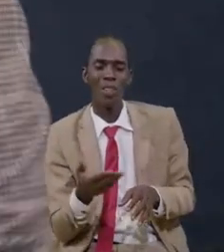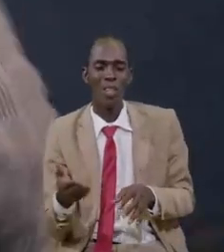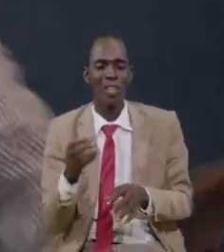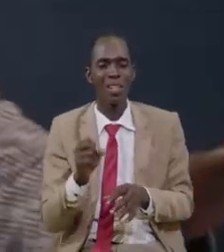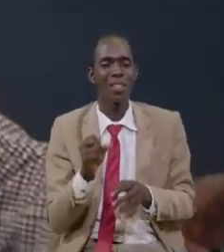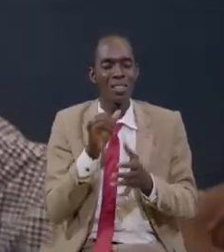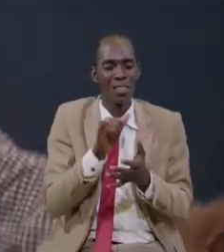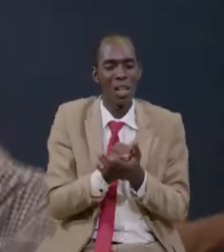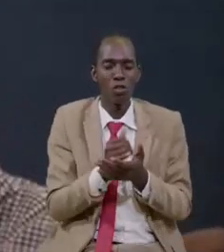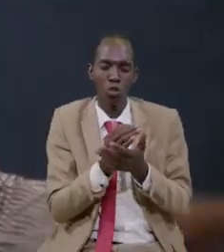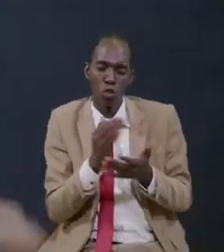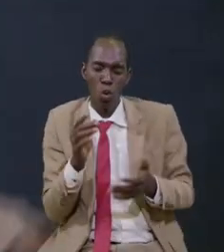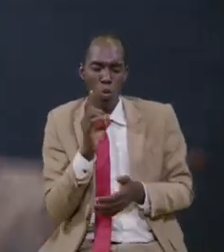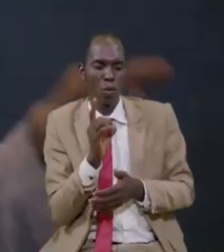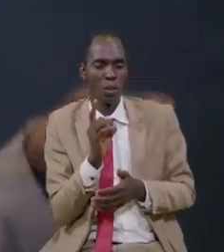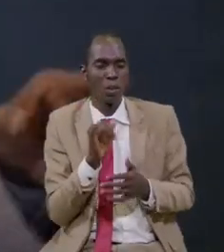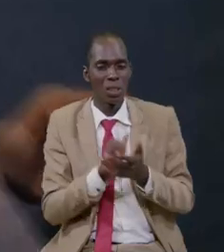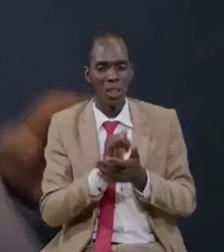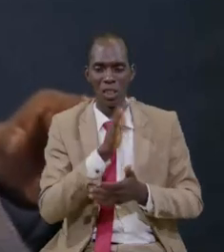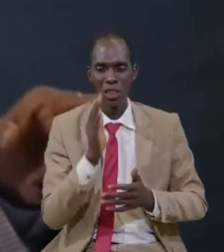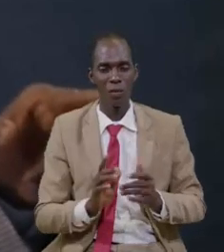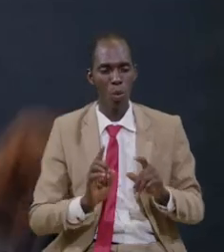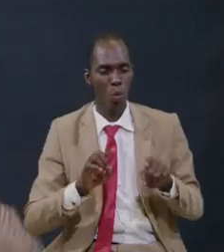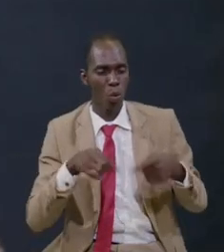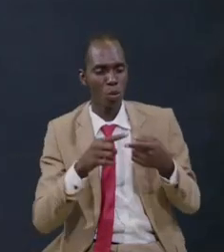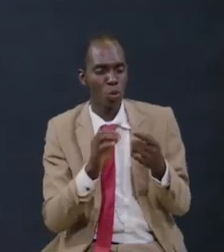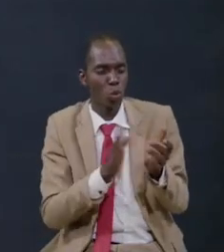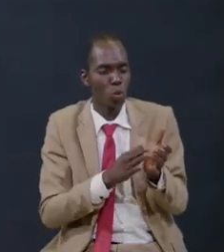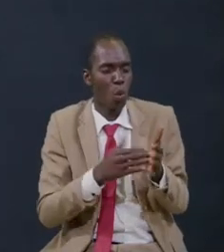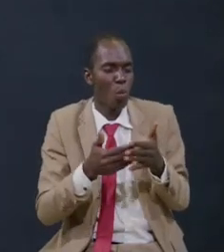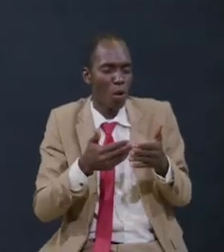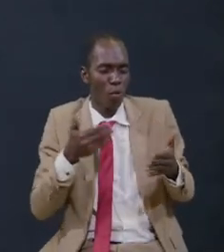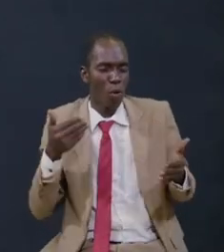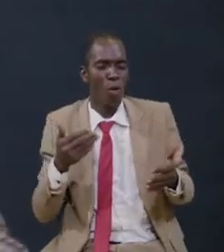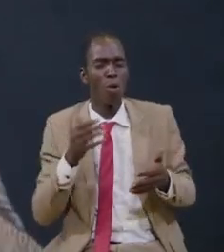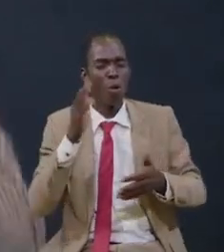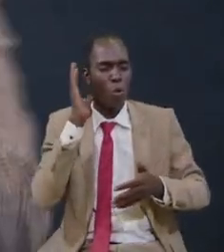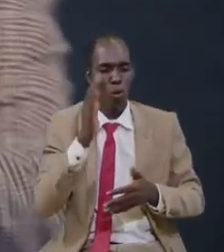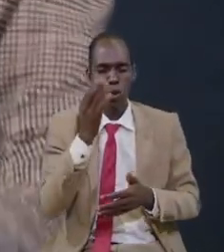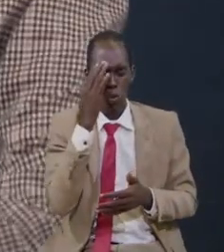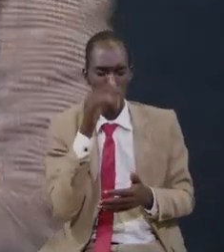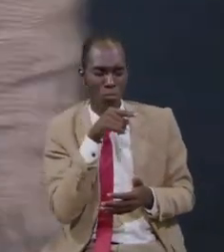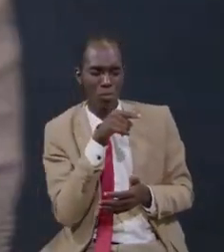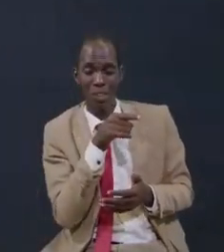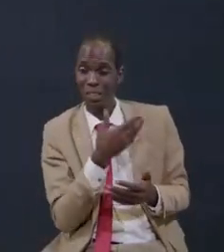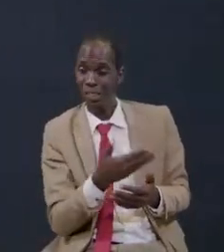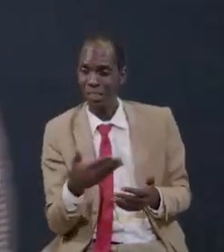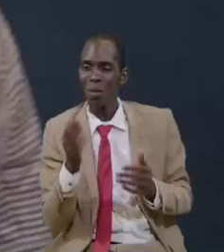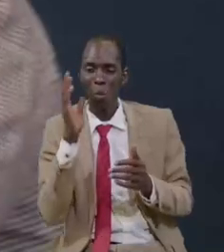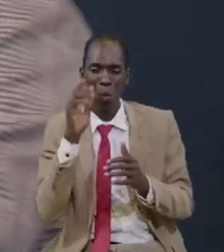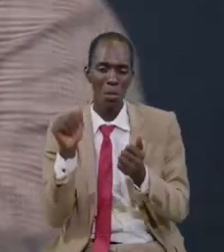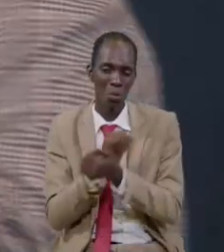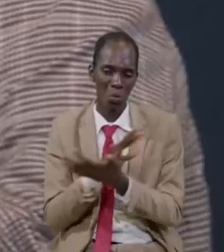Même quelqu'un qui n'a jamais mis pied à l'école sait que ceci là va te détruire. Et eux-mêmes,